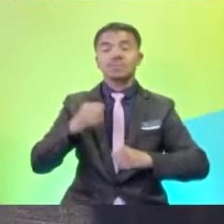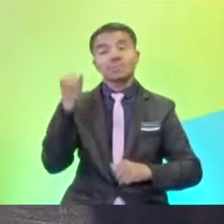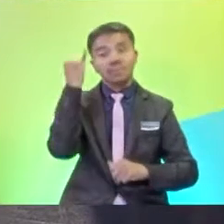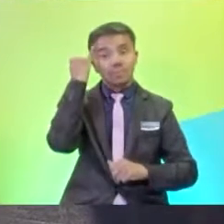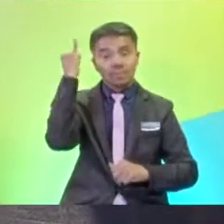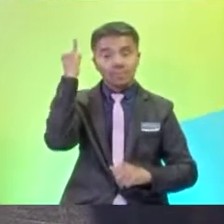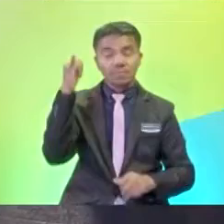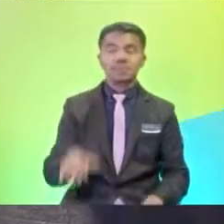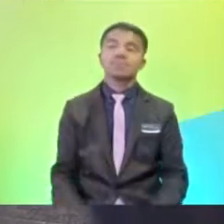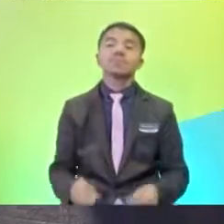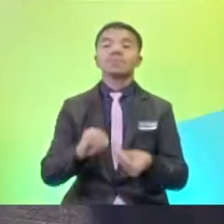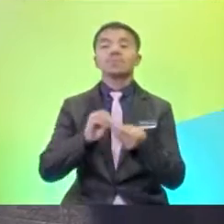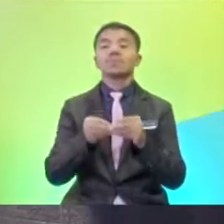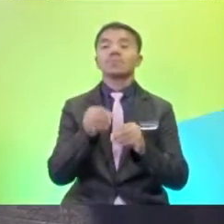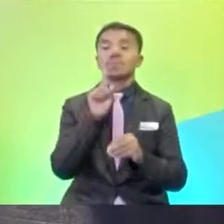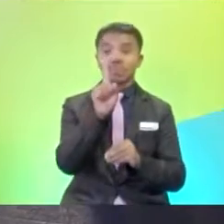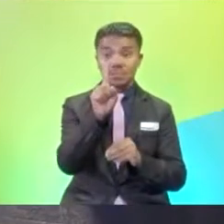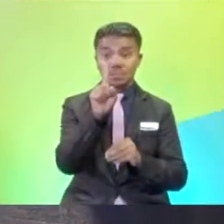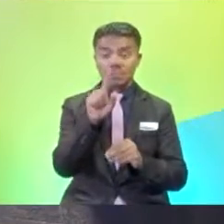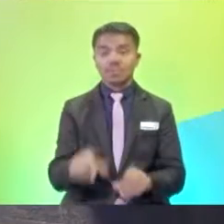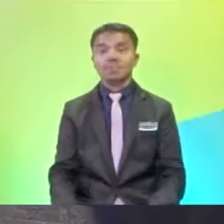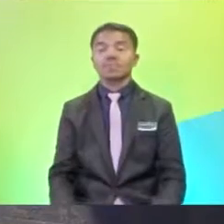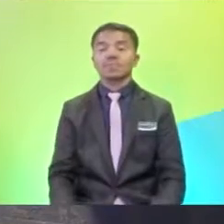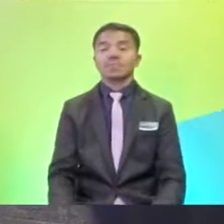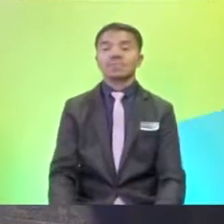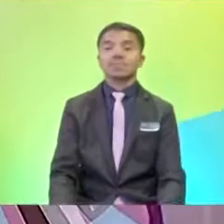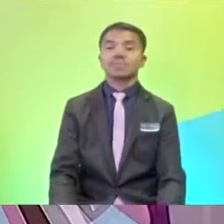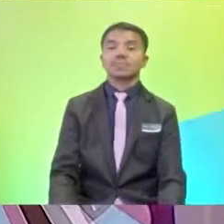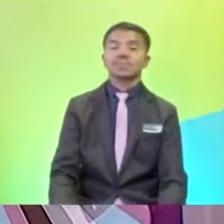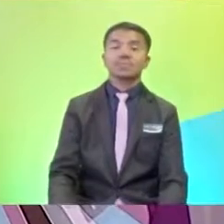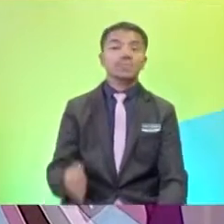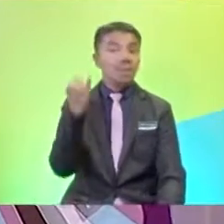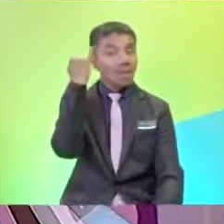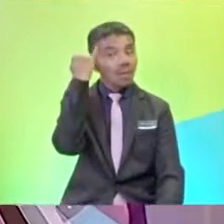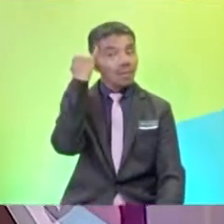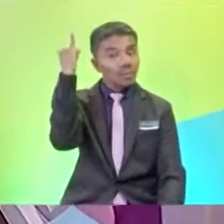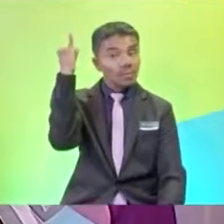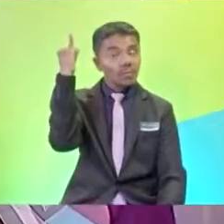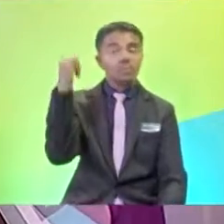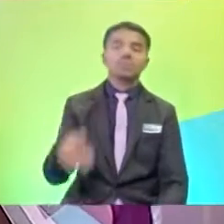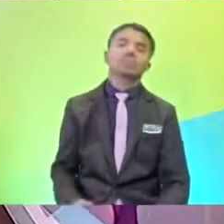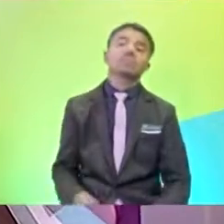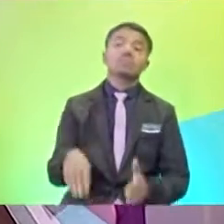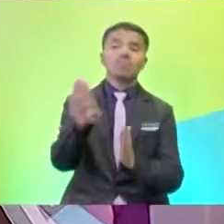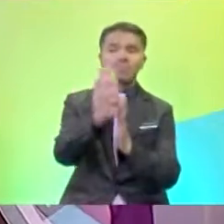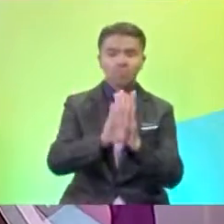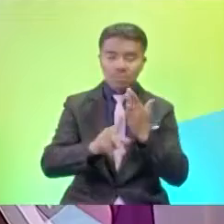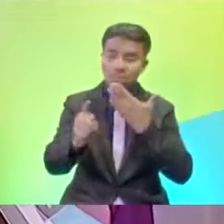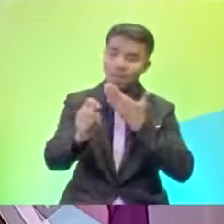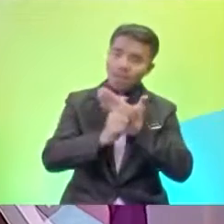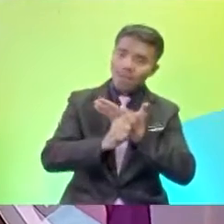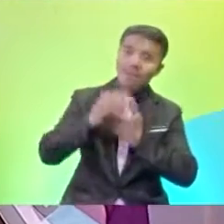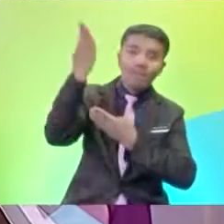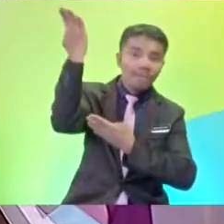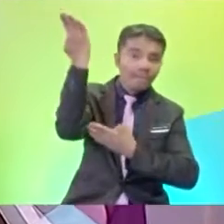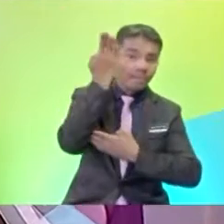pertama ilmu bertambah berkat Oke sudah mestinya ilmu yang kita dapat itu akan menjadi berkat kita kayak ingat sampai kita